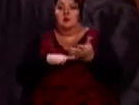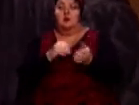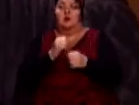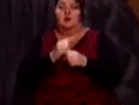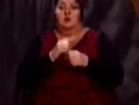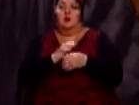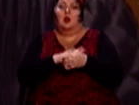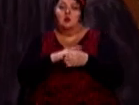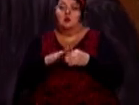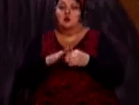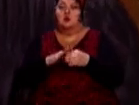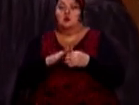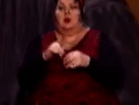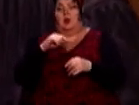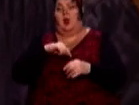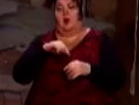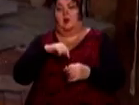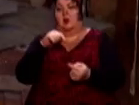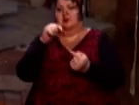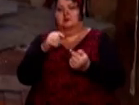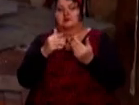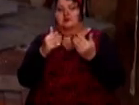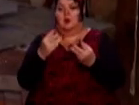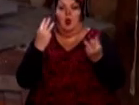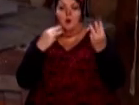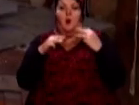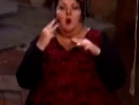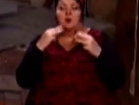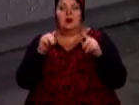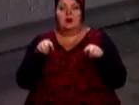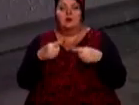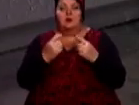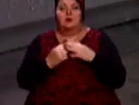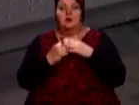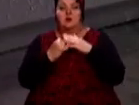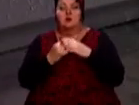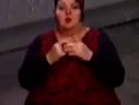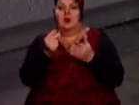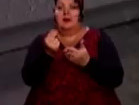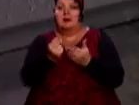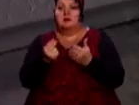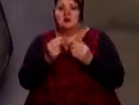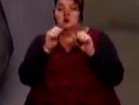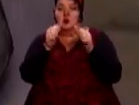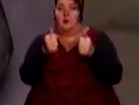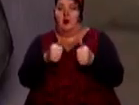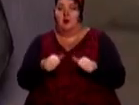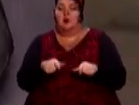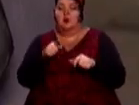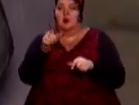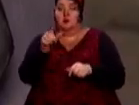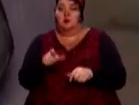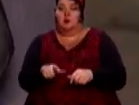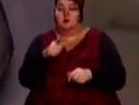глини, дотримуючись пропорцій характеру. Модель створювали на основі ось цього ескізу пам'ятника. Тут Лев